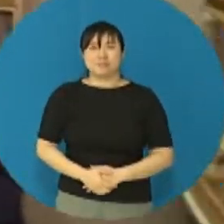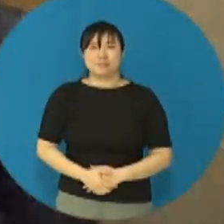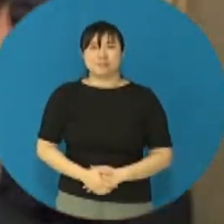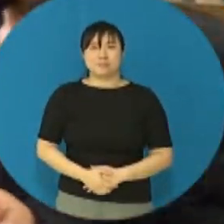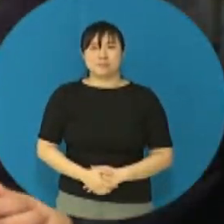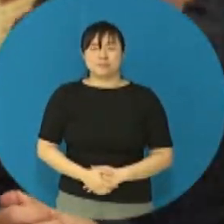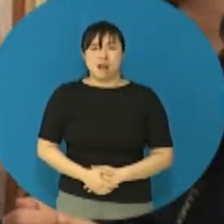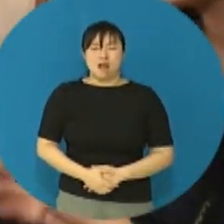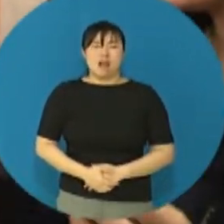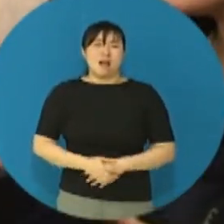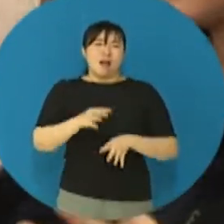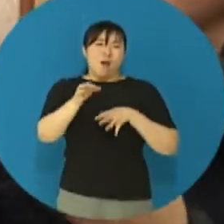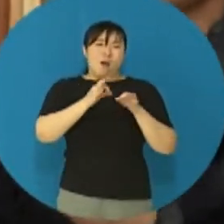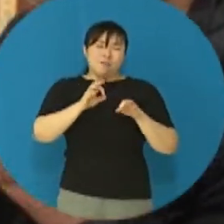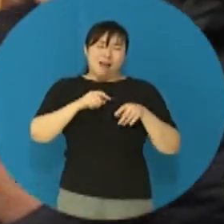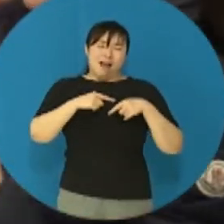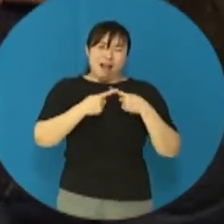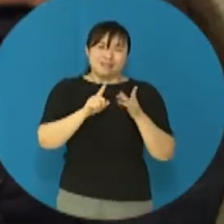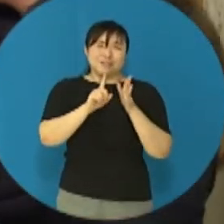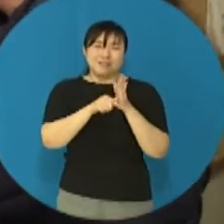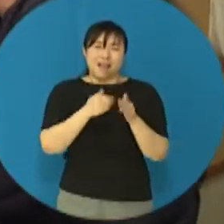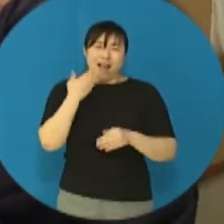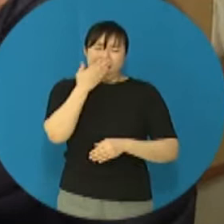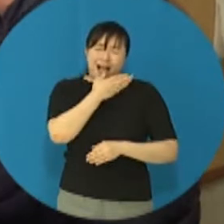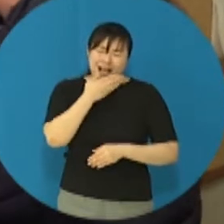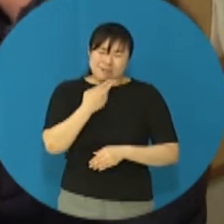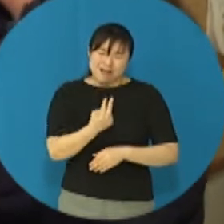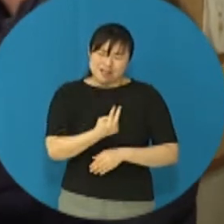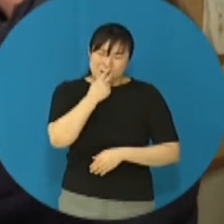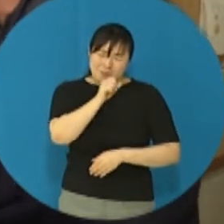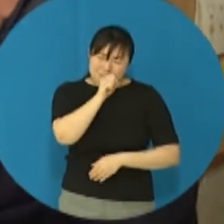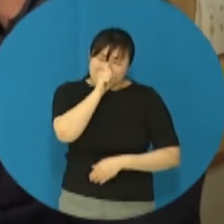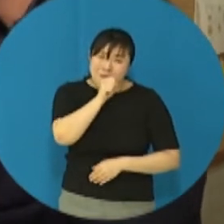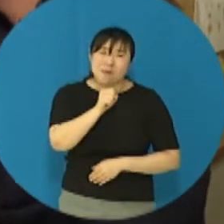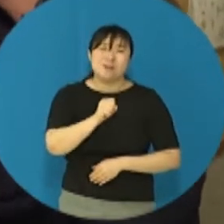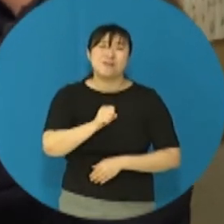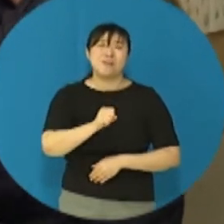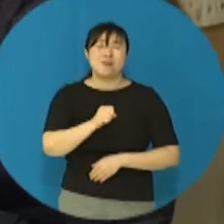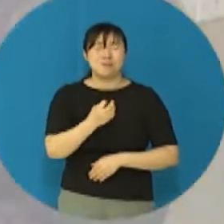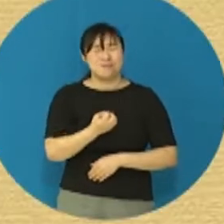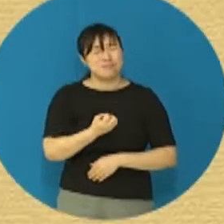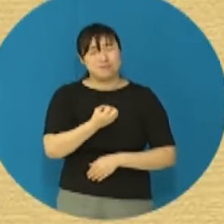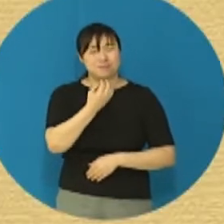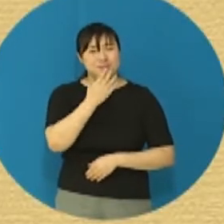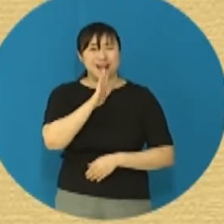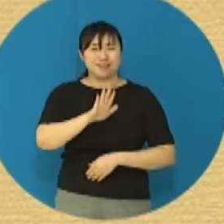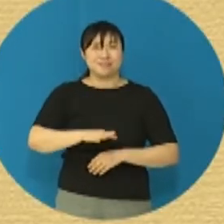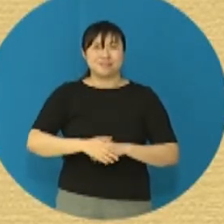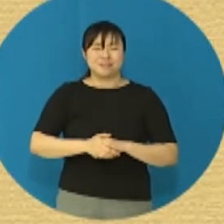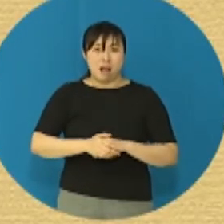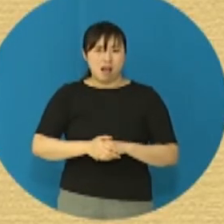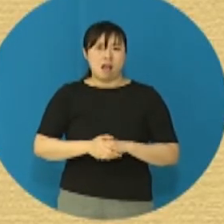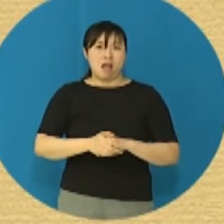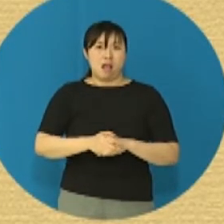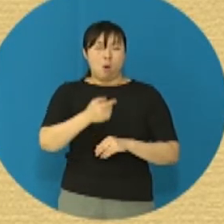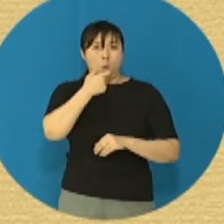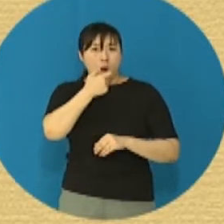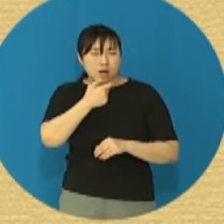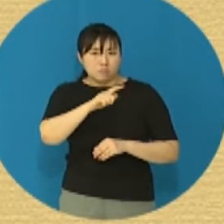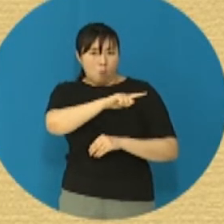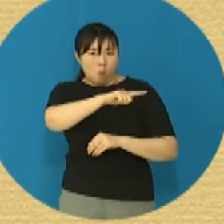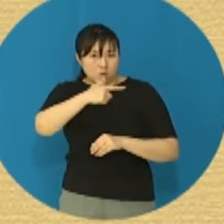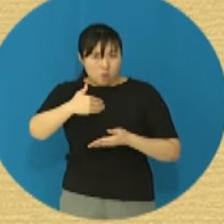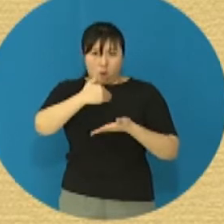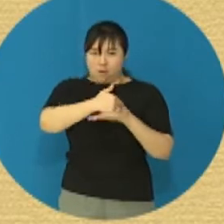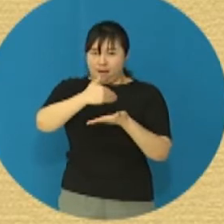はい、こんにちは。 あ、お店に入った瞬間ふわーっと甘いいい香りがしますね。棚にぎっしりクッキー